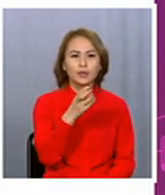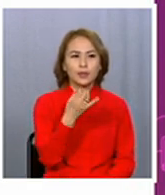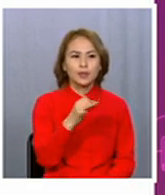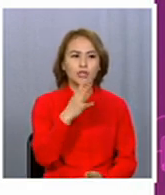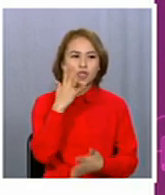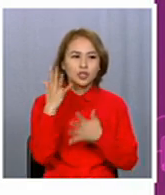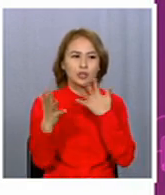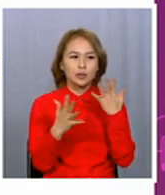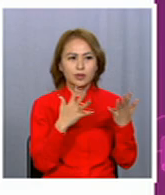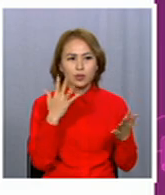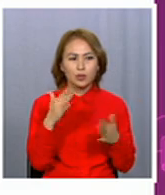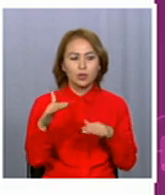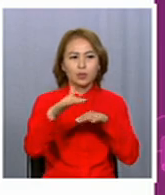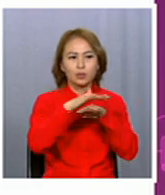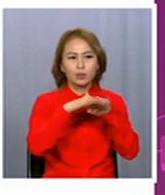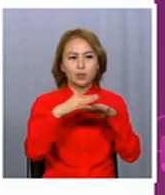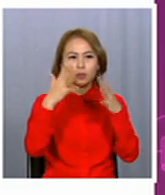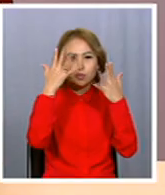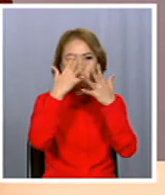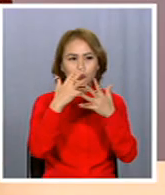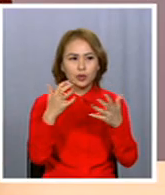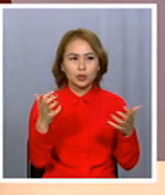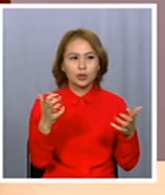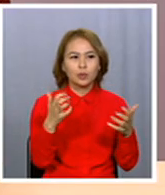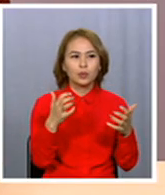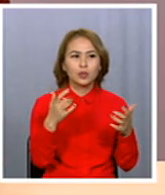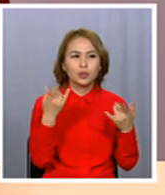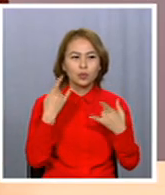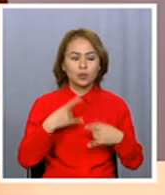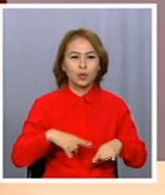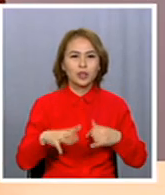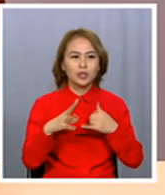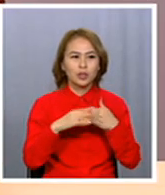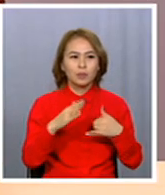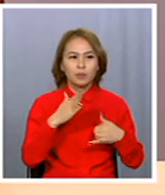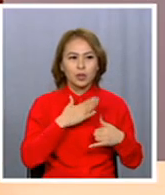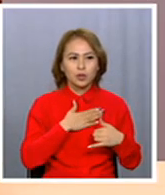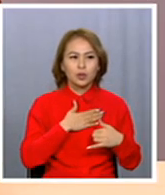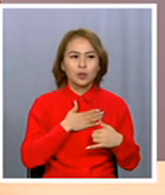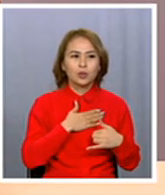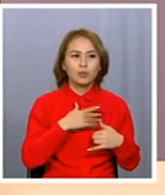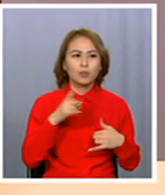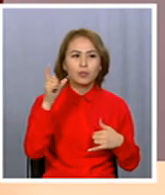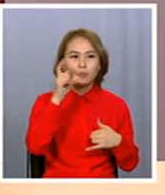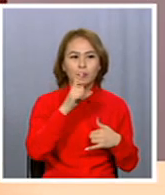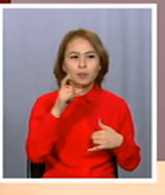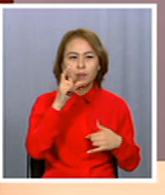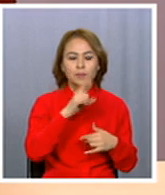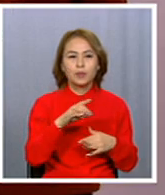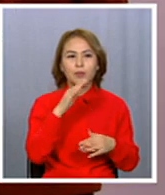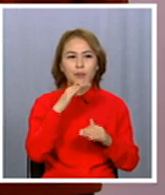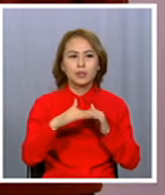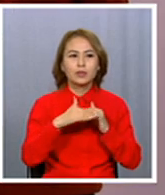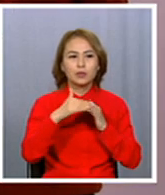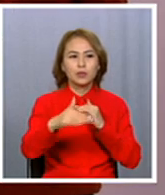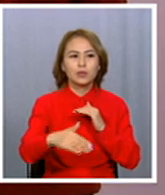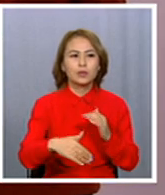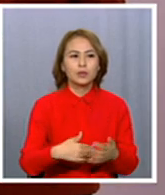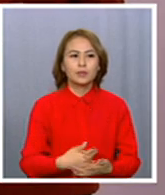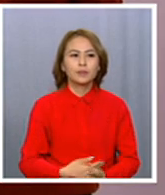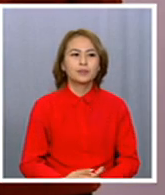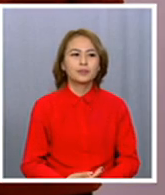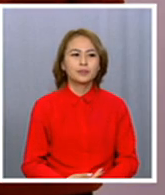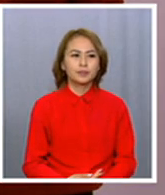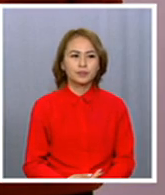еседі, төбемнен бұлт көшеді. Туған жерім мен үшін көк майсасын төседі. Қаны